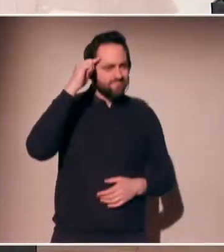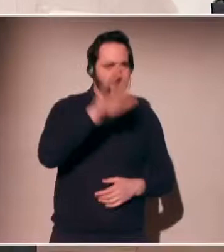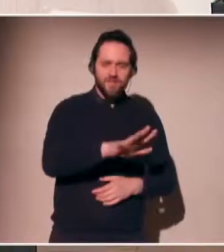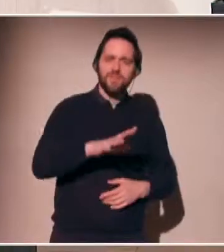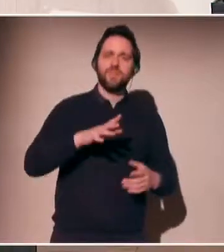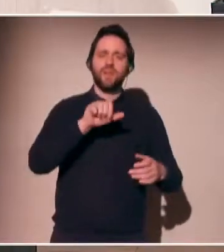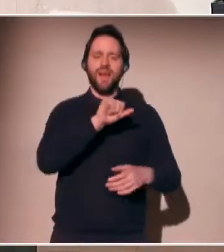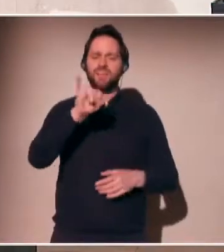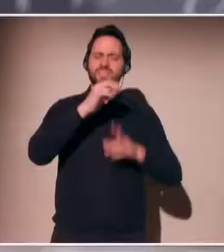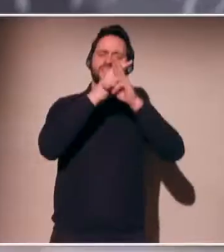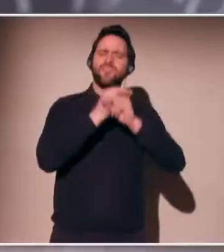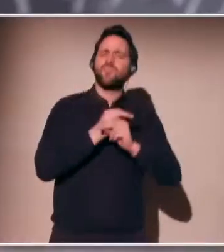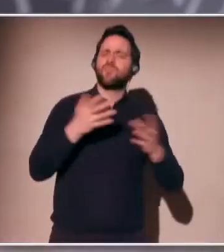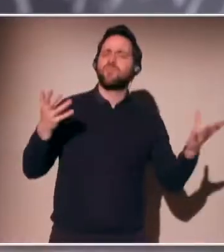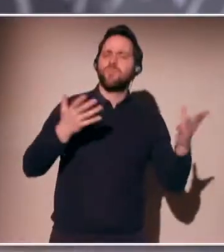artificielle?